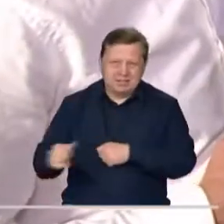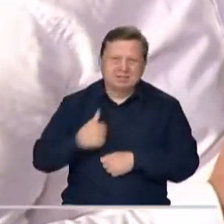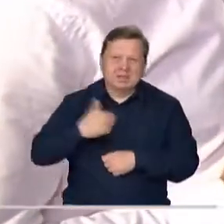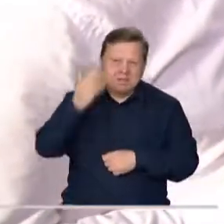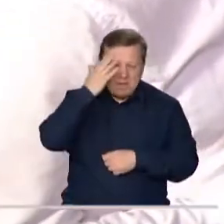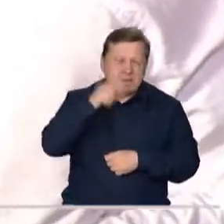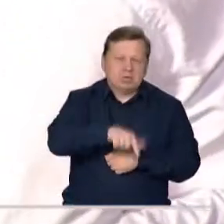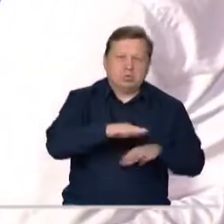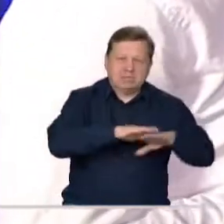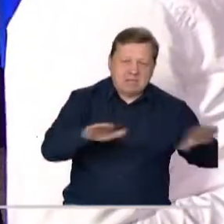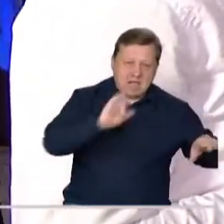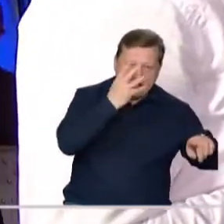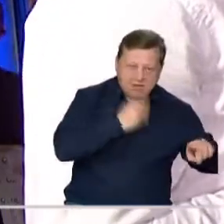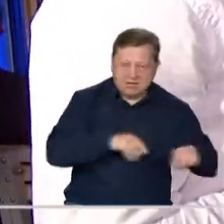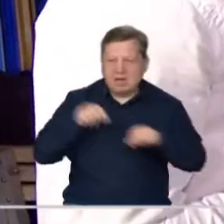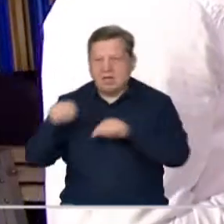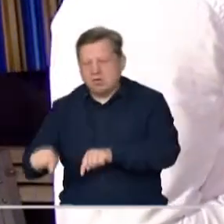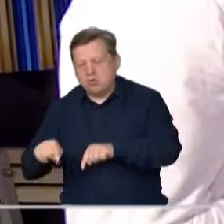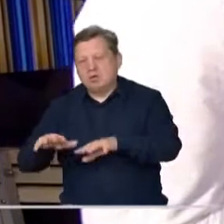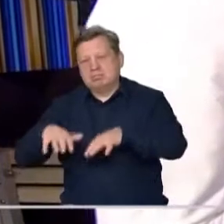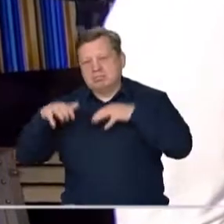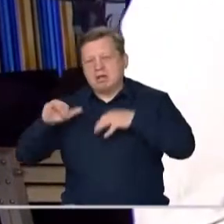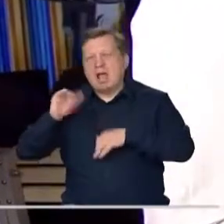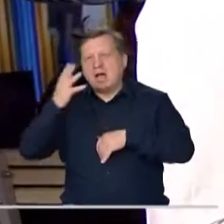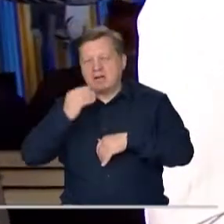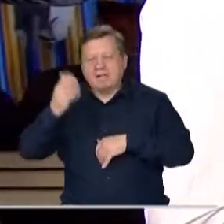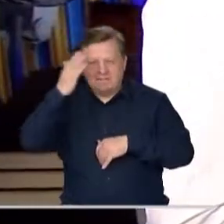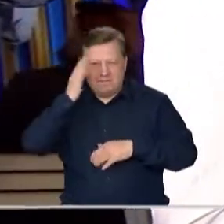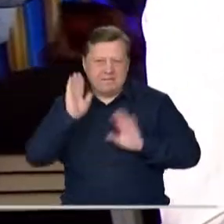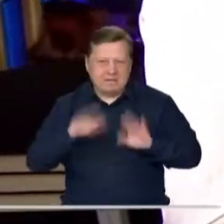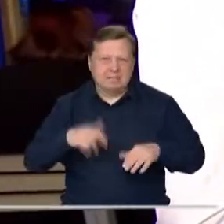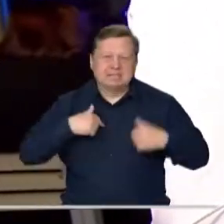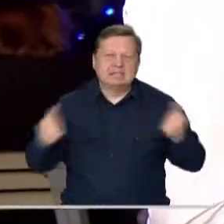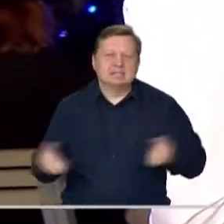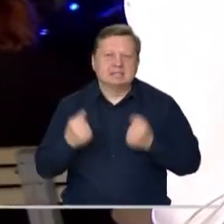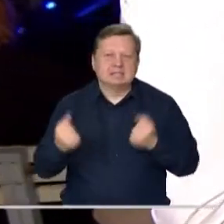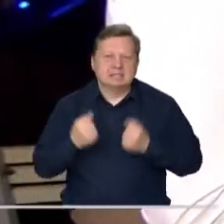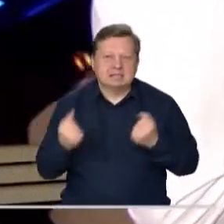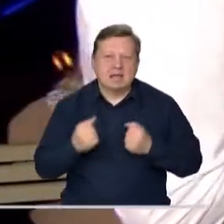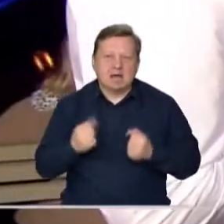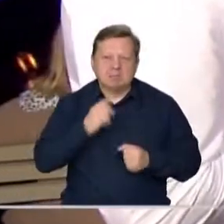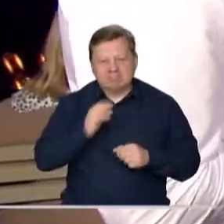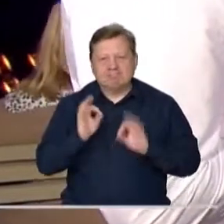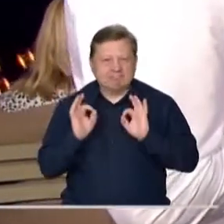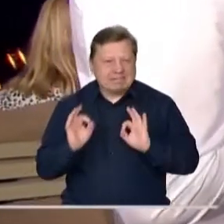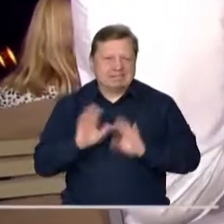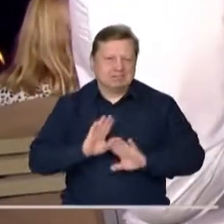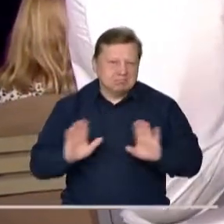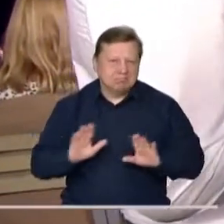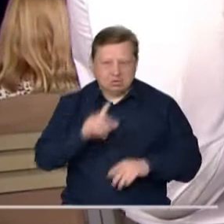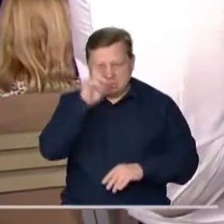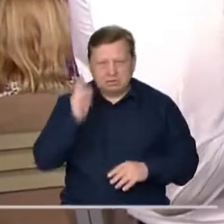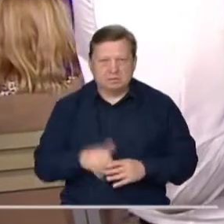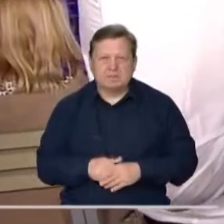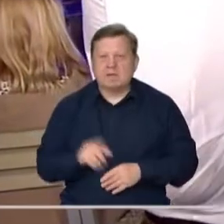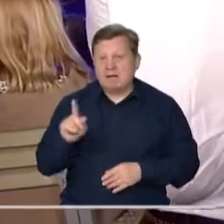scenie i wiemy, jak to jest, kiedy się schodzi ze sceny, prawda? My staramy się być zawsze takimi samymi ludźmi. Zresztą to podkreślają nasi koledzy.